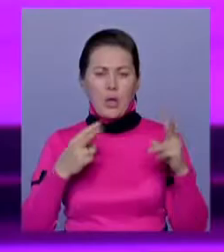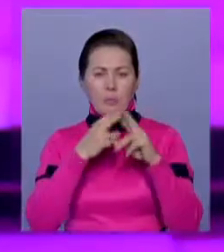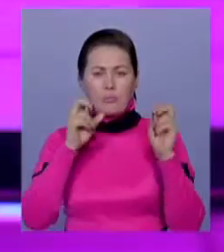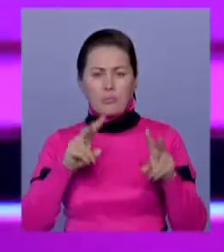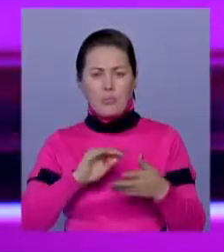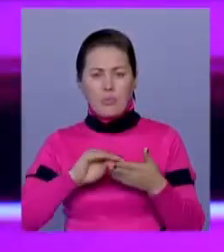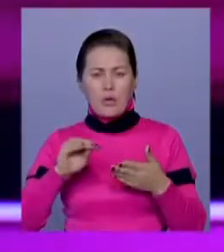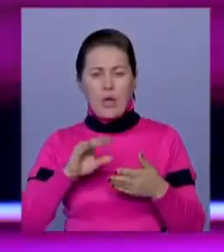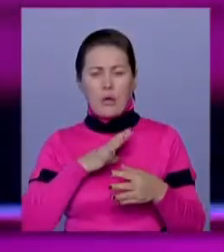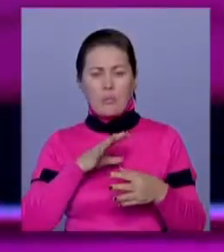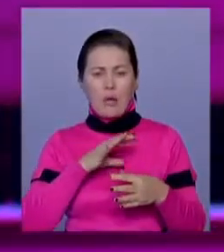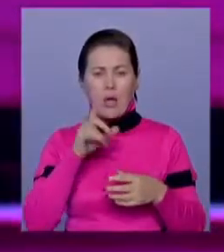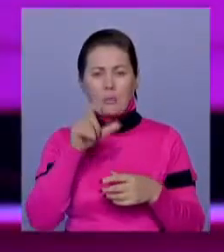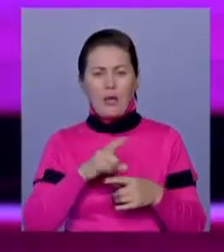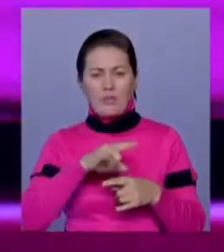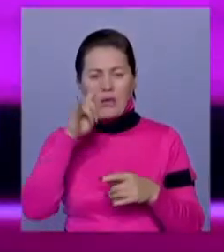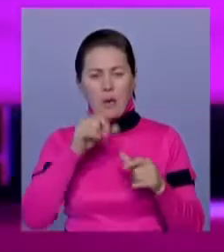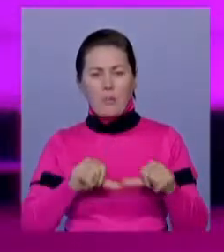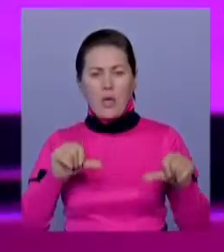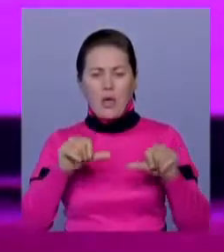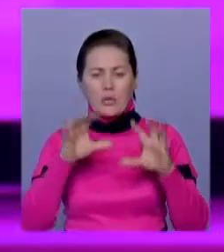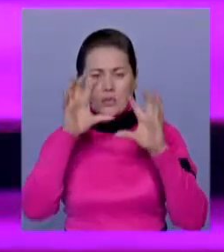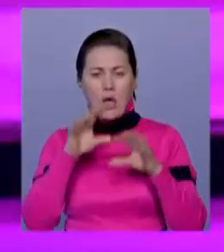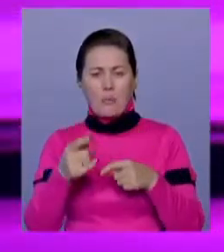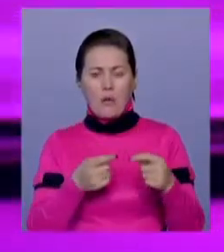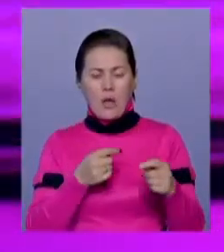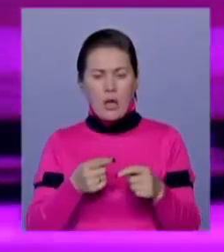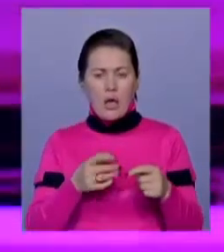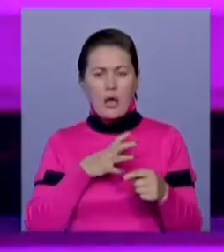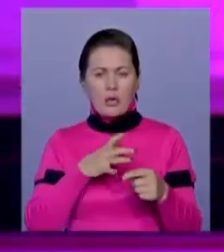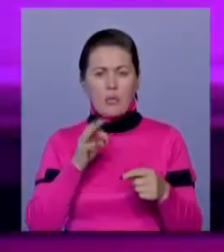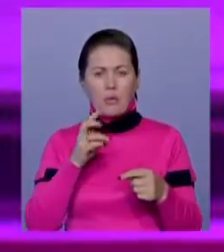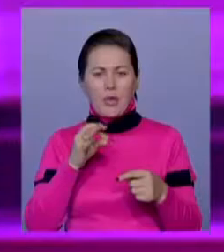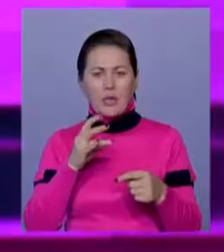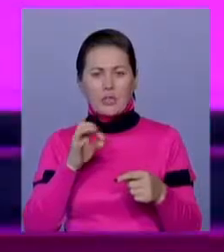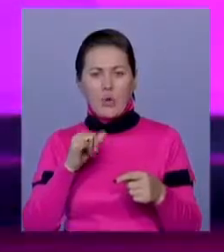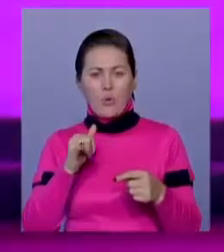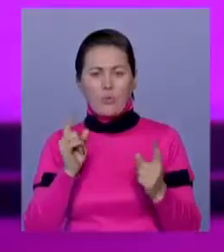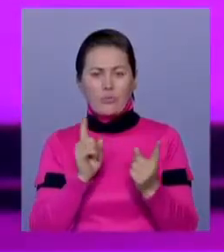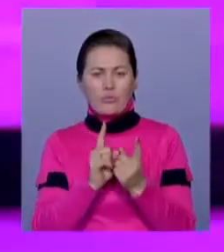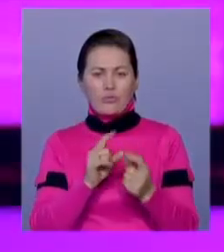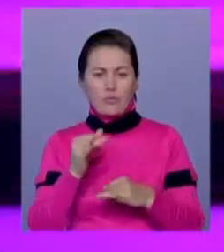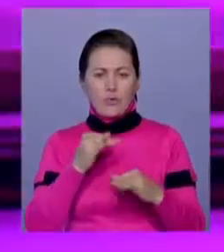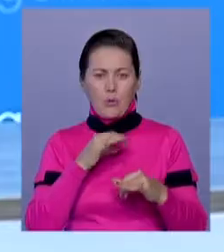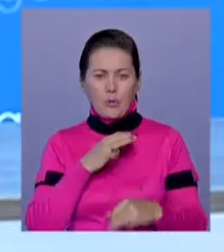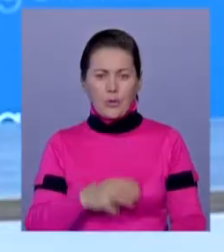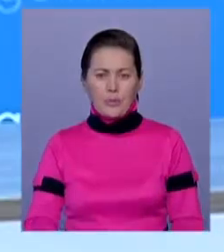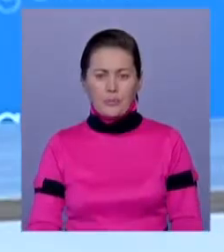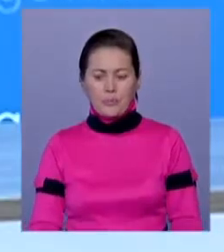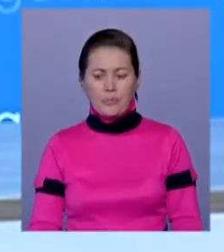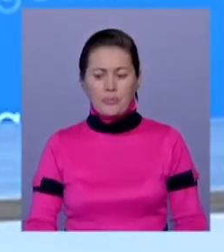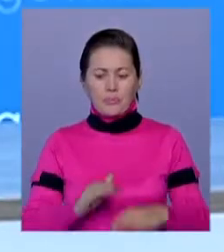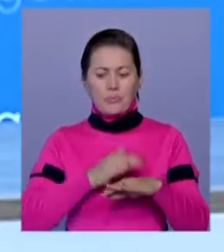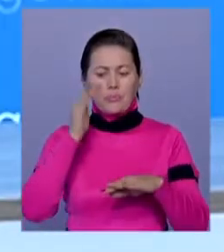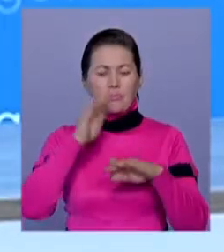әріптесім Нұржан Сәдірбай азаматтық авиация комитеті заң басқармасының басшысы Жамалбек Қаржаумен тілдесті. Қайырлы